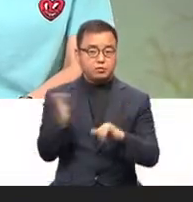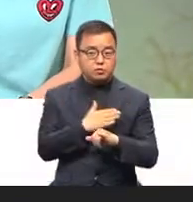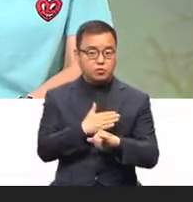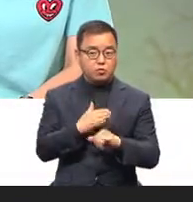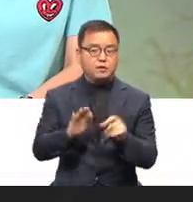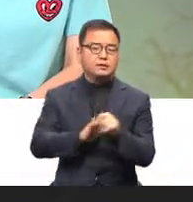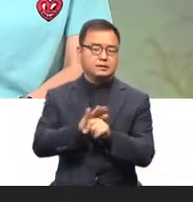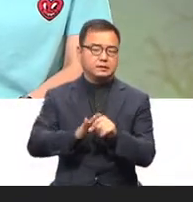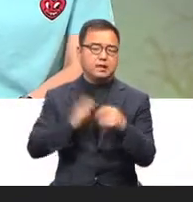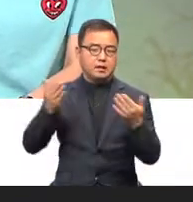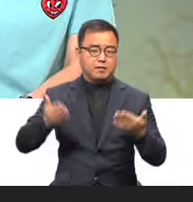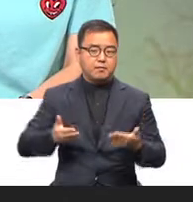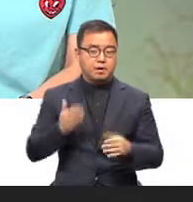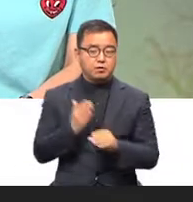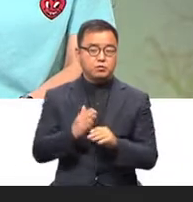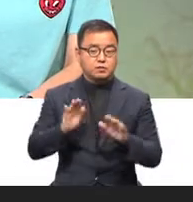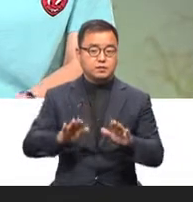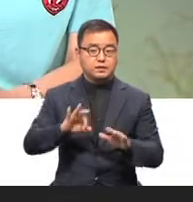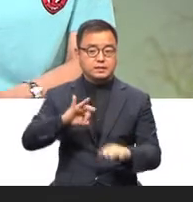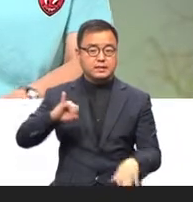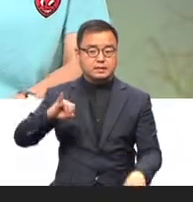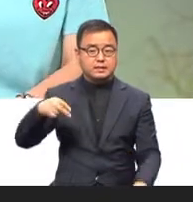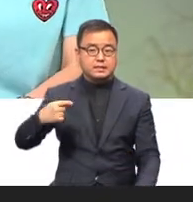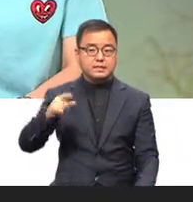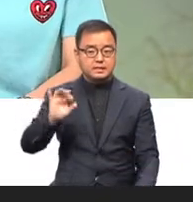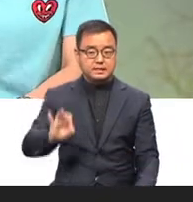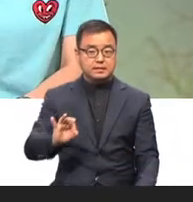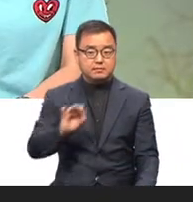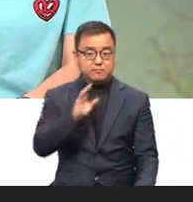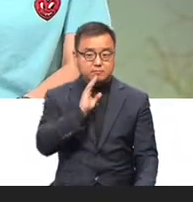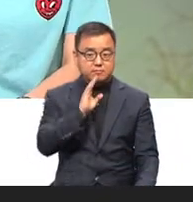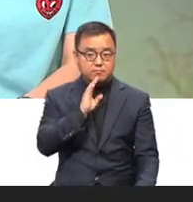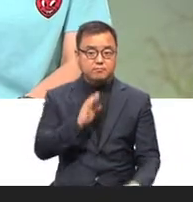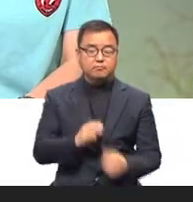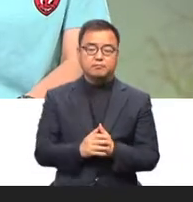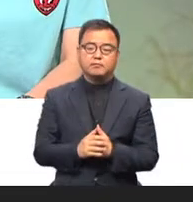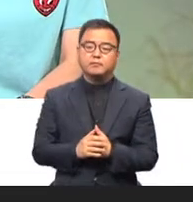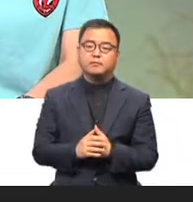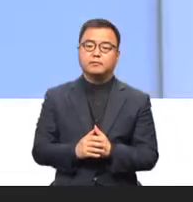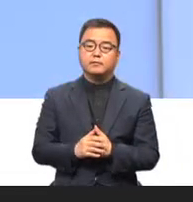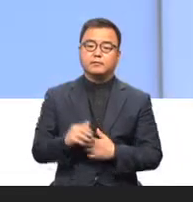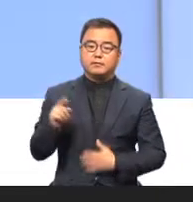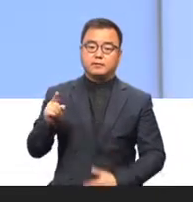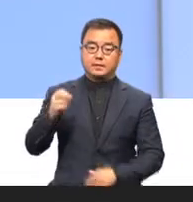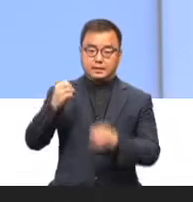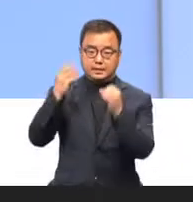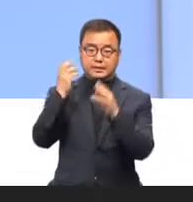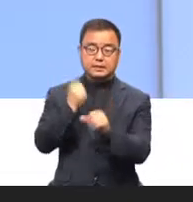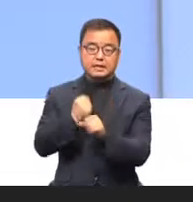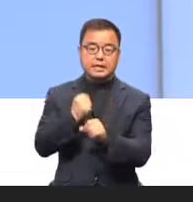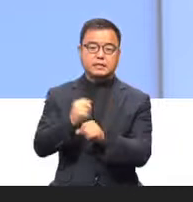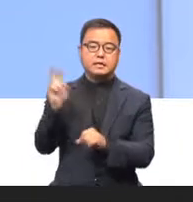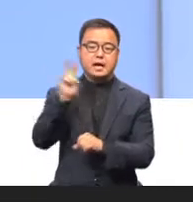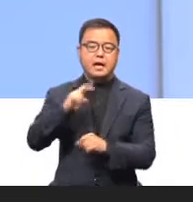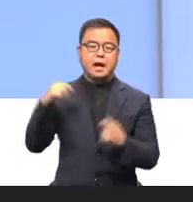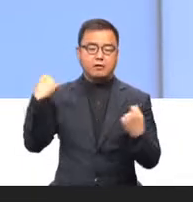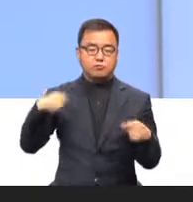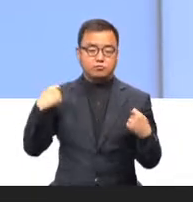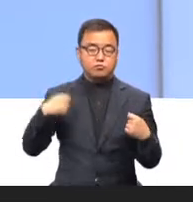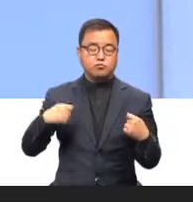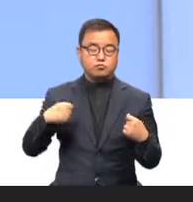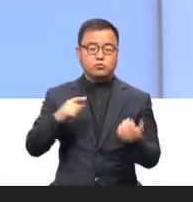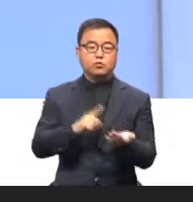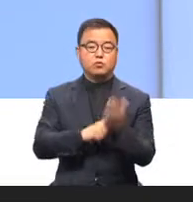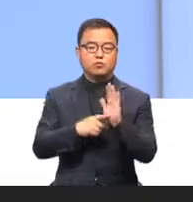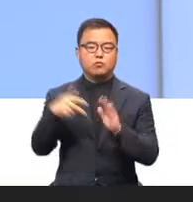않습니까 논에는 이승편 두번째 막이 줘 그렇습니다 상자가 목자 창작 가목의 신과 함께 이승편 은 주호민